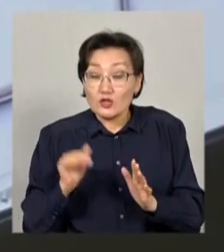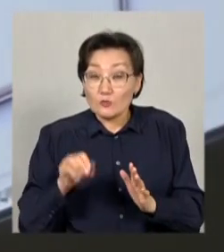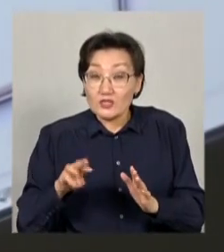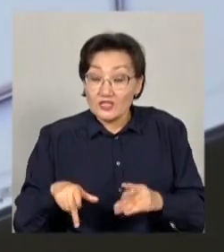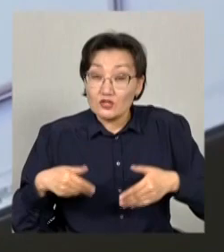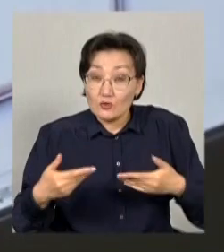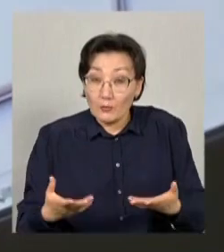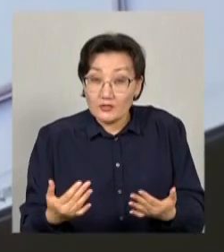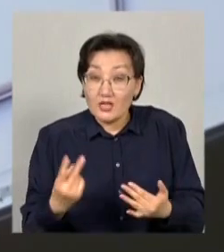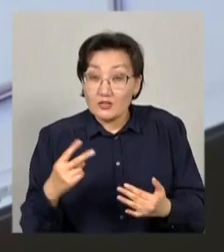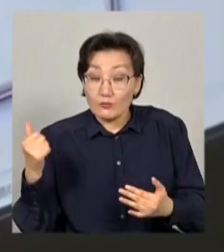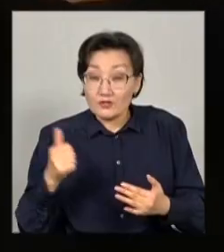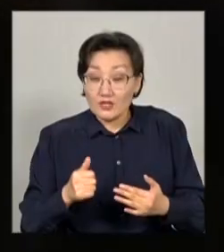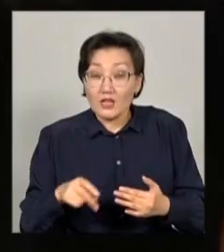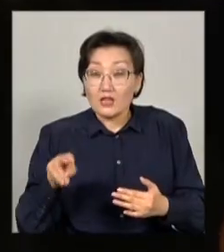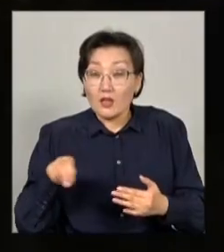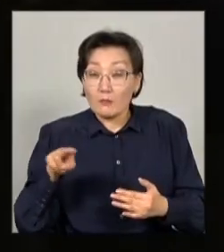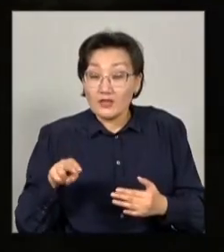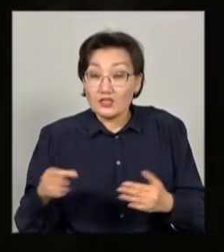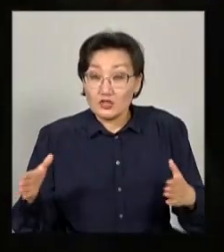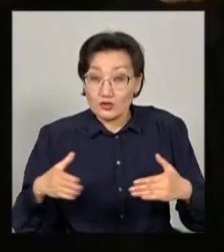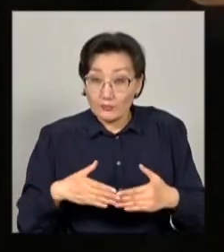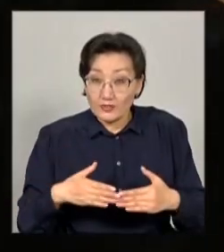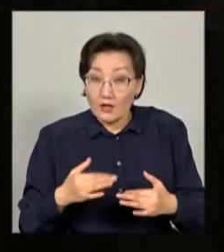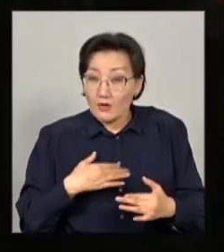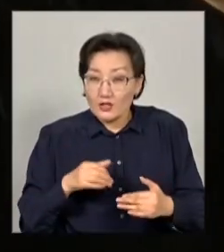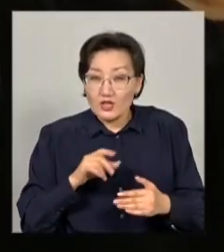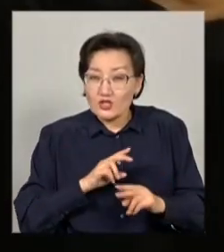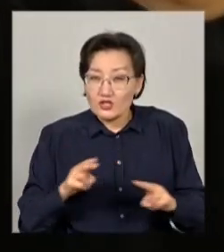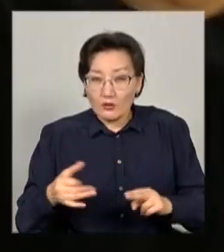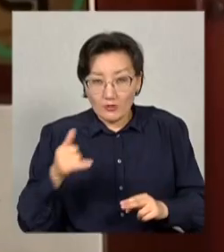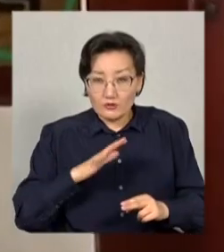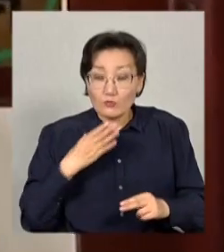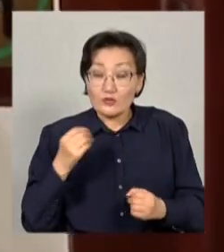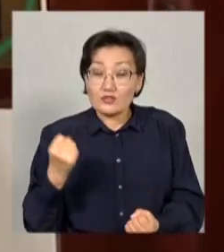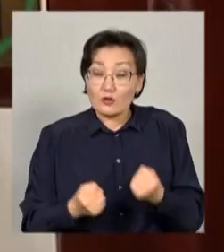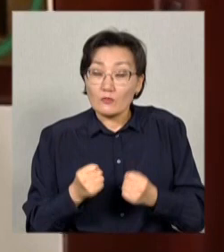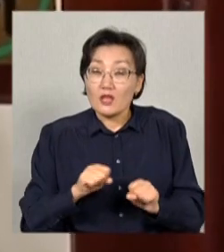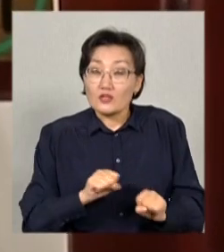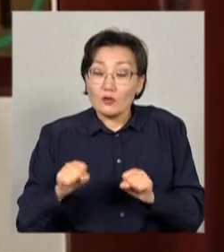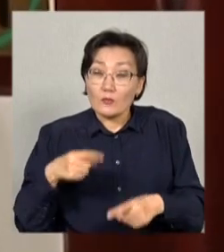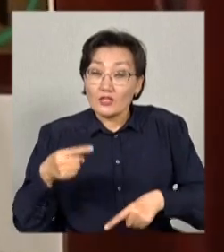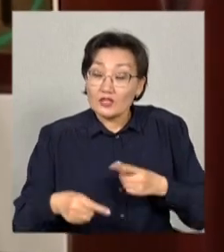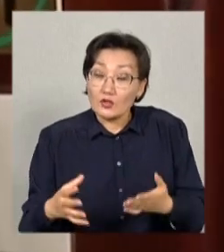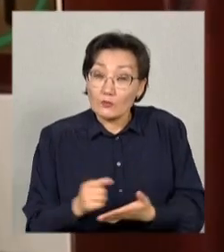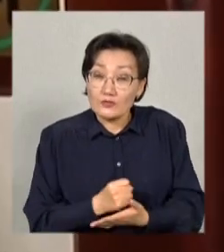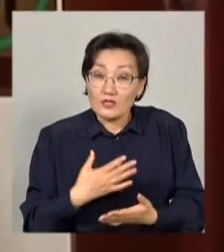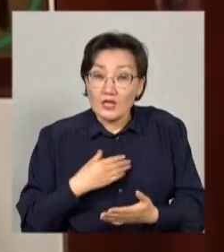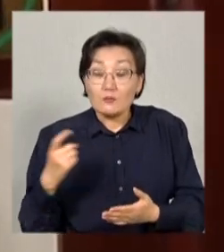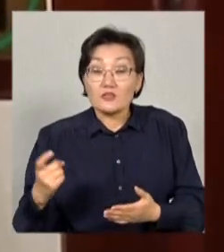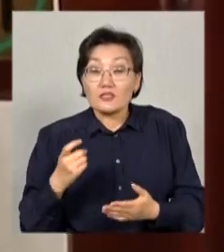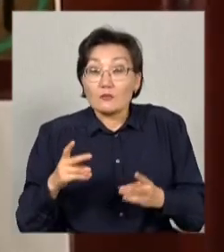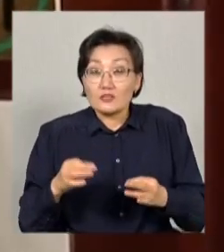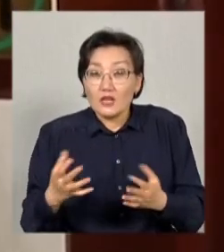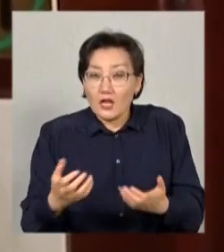ұсынды. Бірақ 2 апта ішінде ломбард жабылды, маған ешкім хабарласпады. Ал мен өз көлігімді сақтандыру арқылы таптым. Мен иесімін,